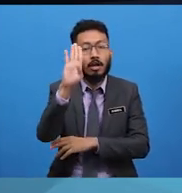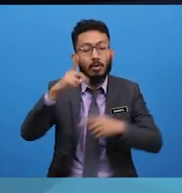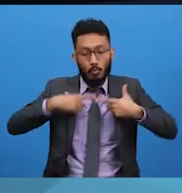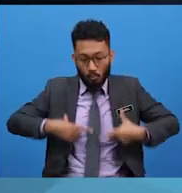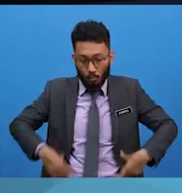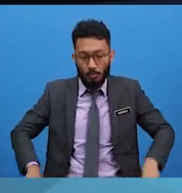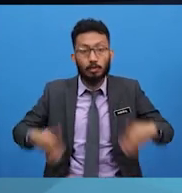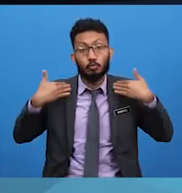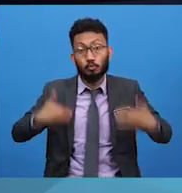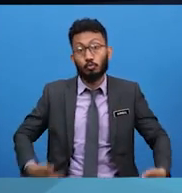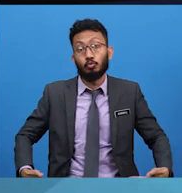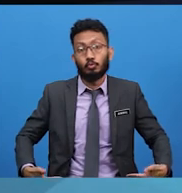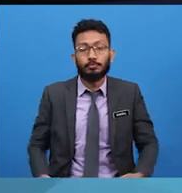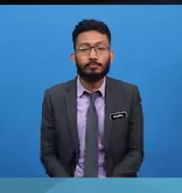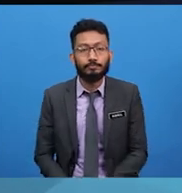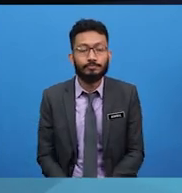baju.